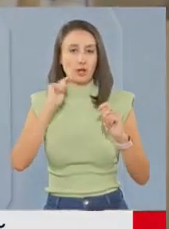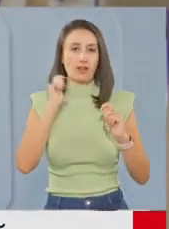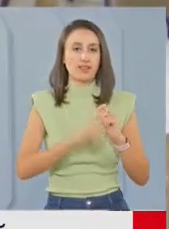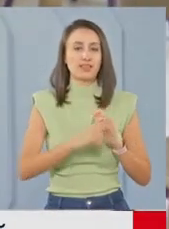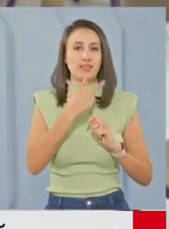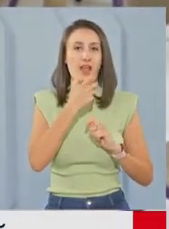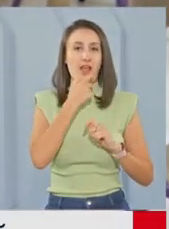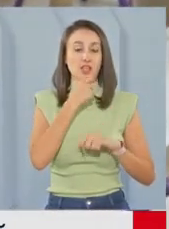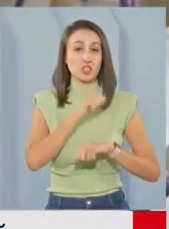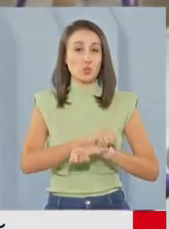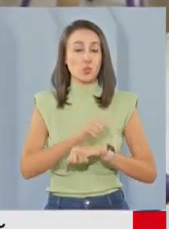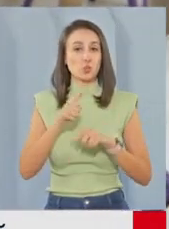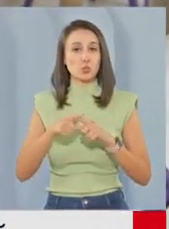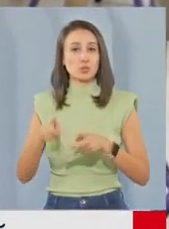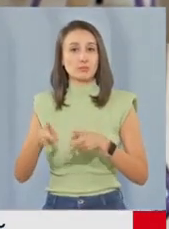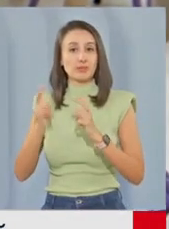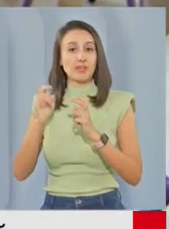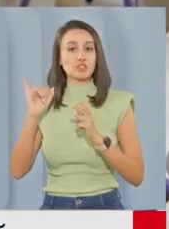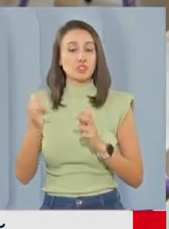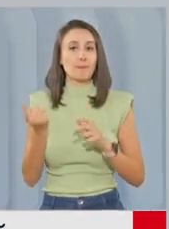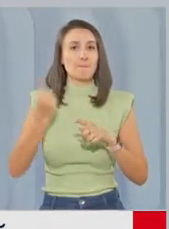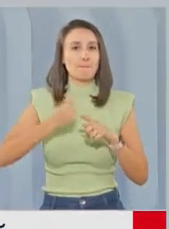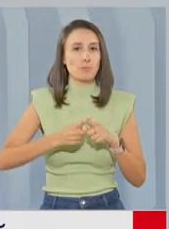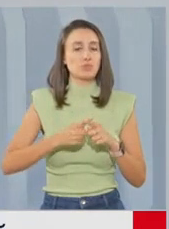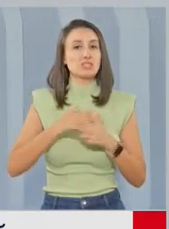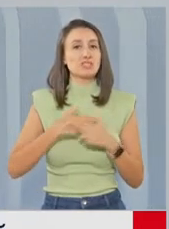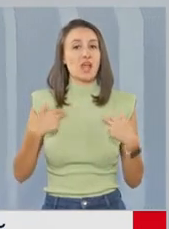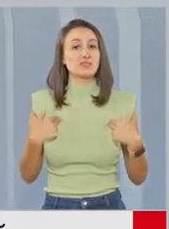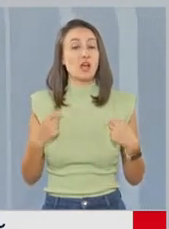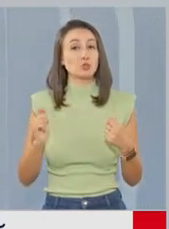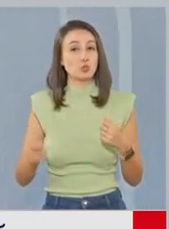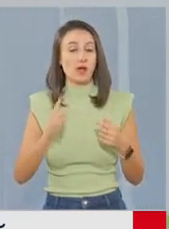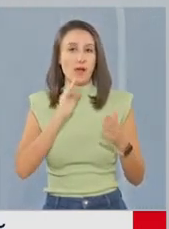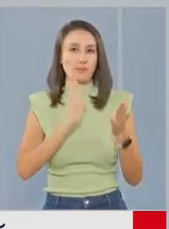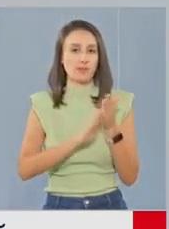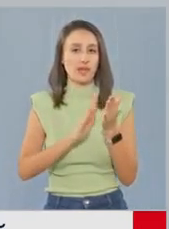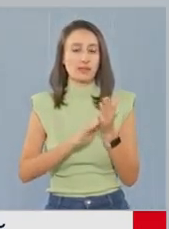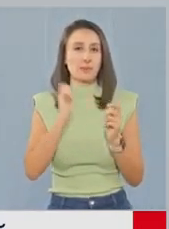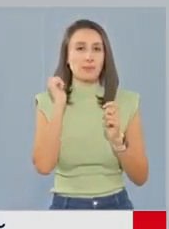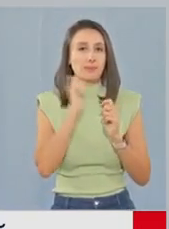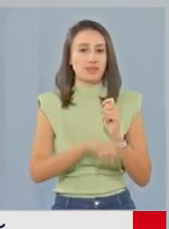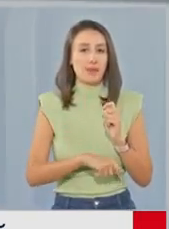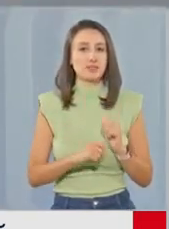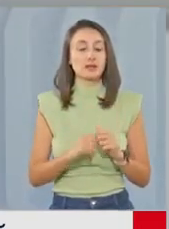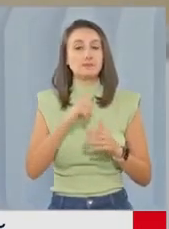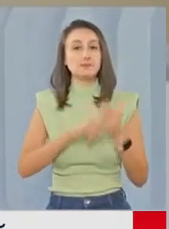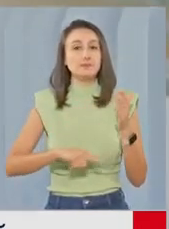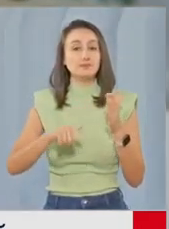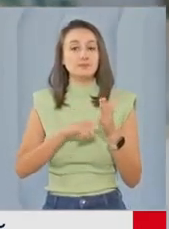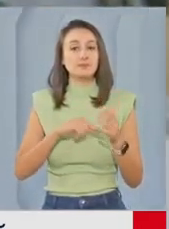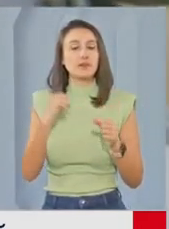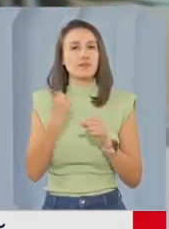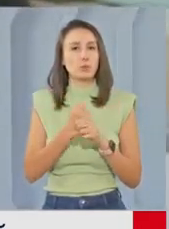la trei ani de închisoare însă cu suspendare în plus instanța de judecată a aplicat și pedeapsa complementară a interzicerii